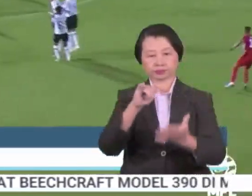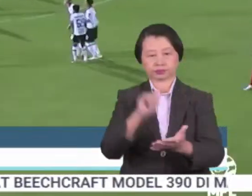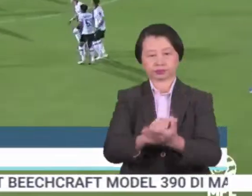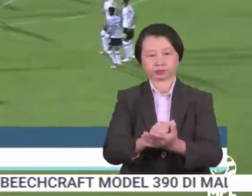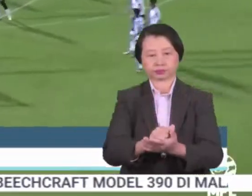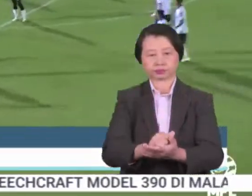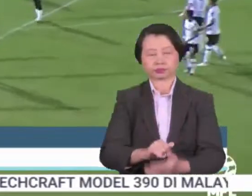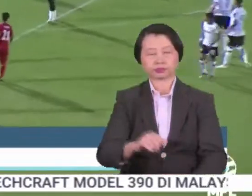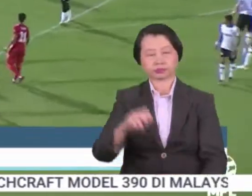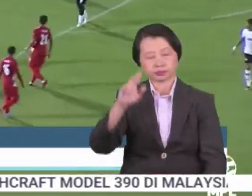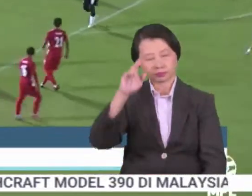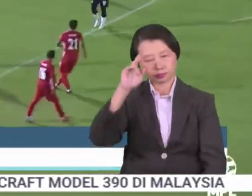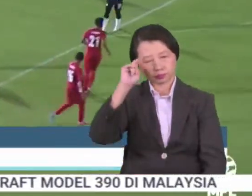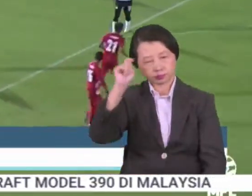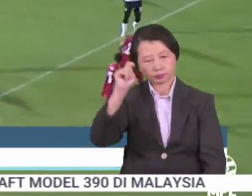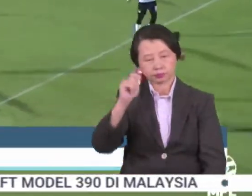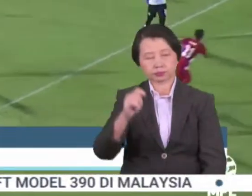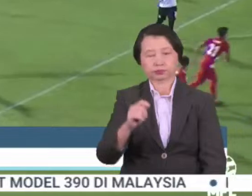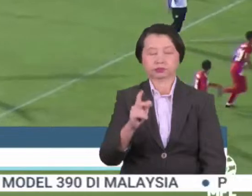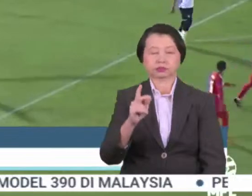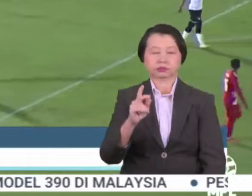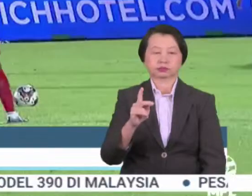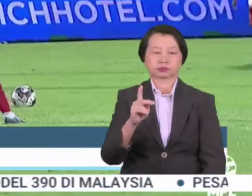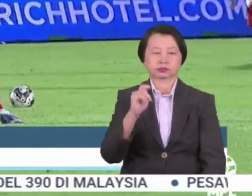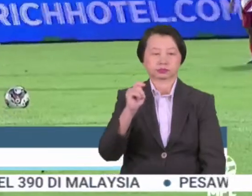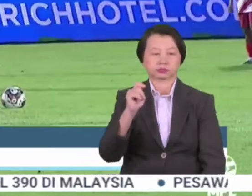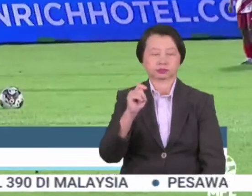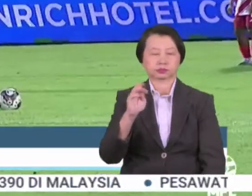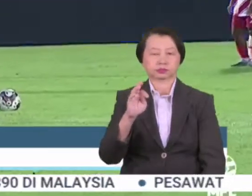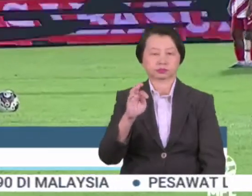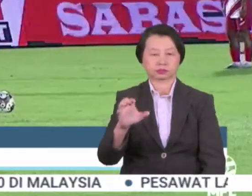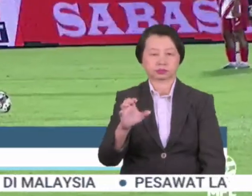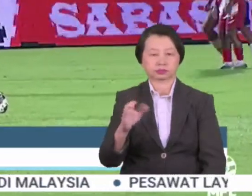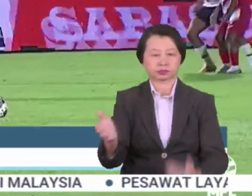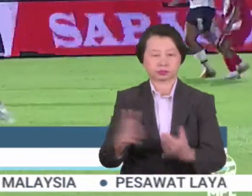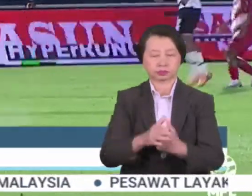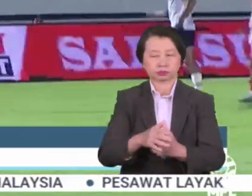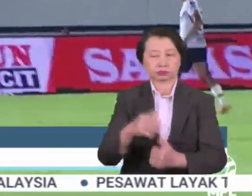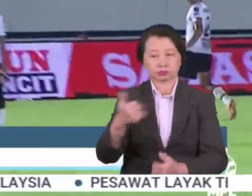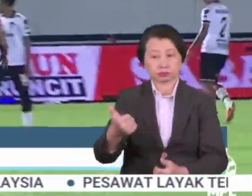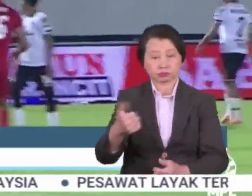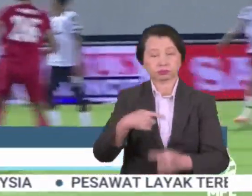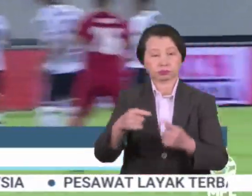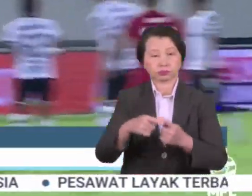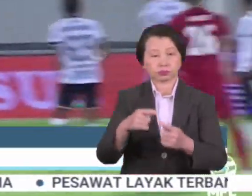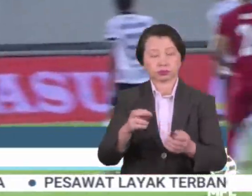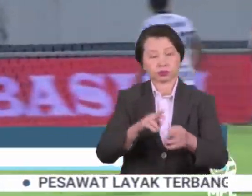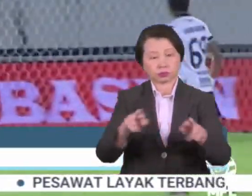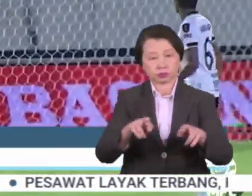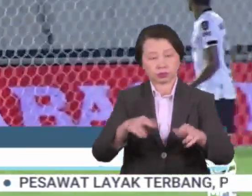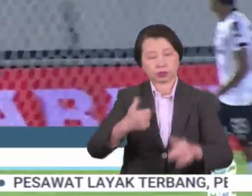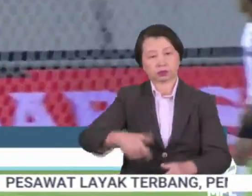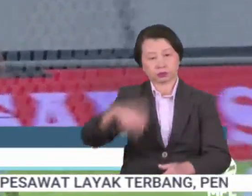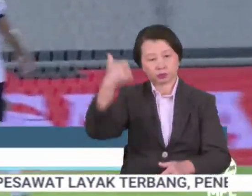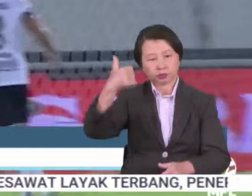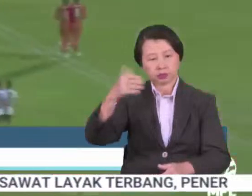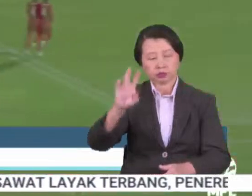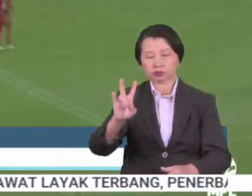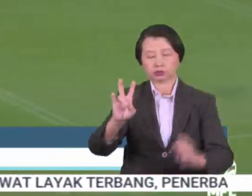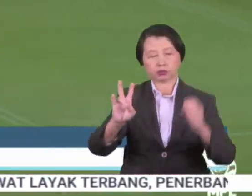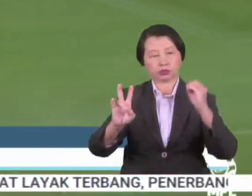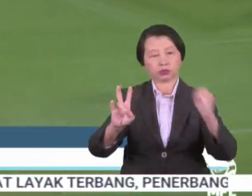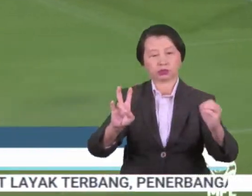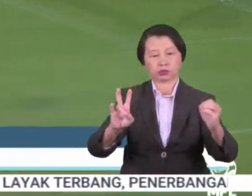Z Abidin kualaurus Terengganu FC terut Mara ke suku akhir dengan bergaya apabila merakam kemenangan agregate